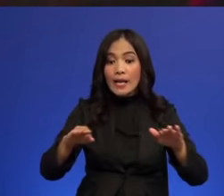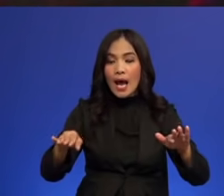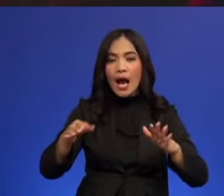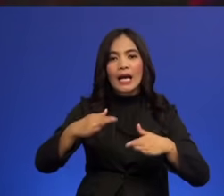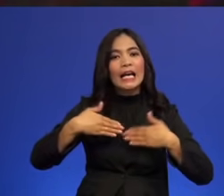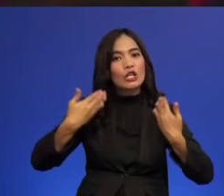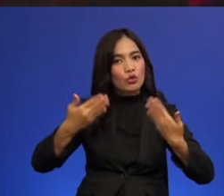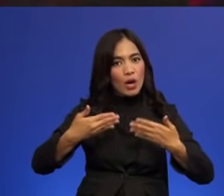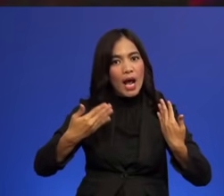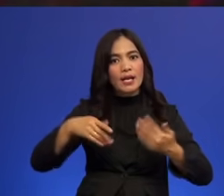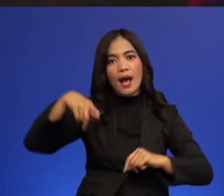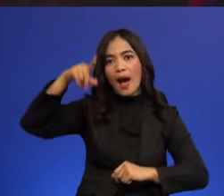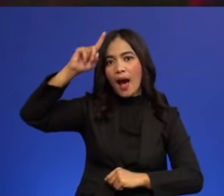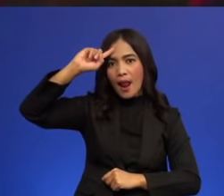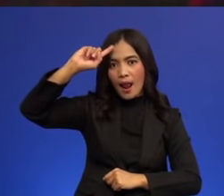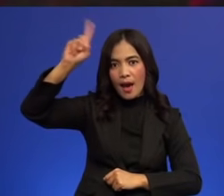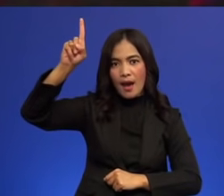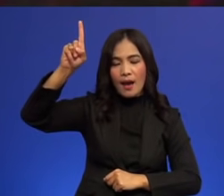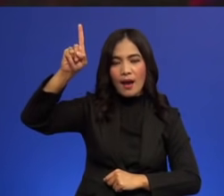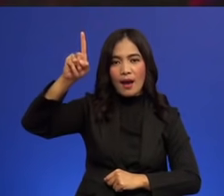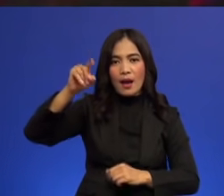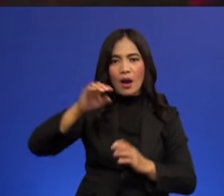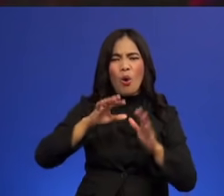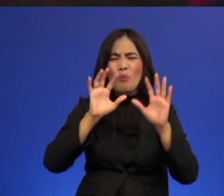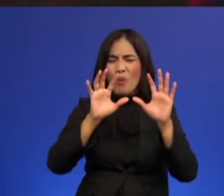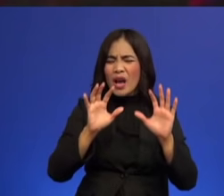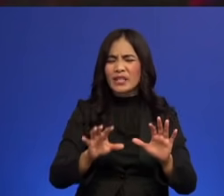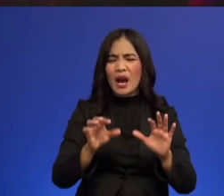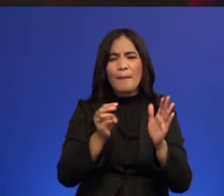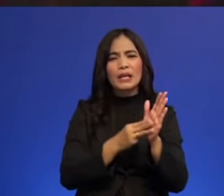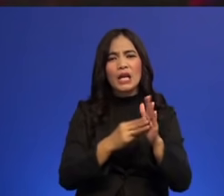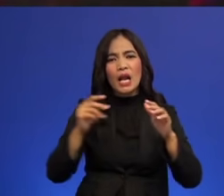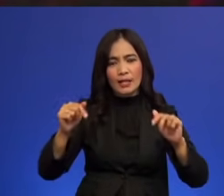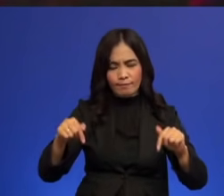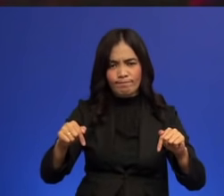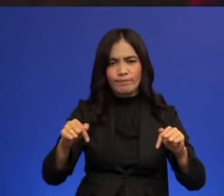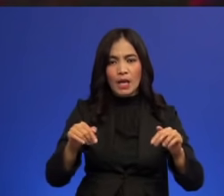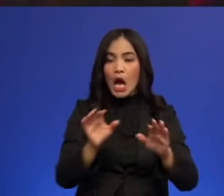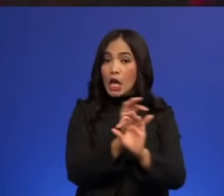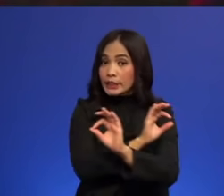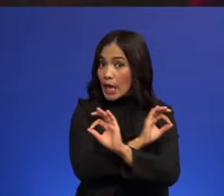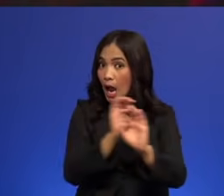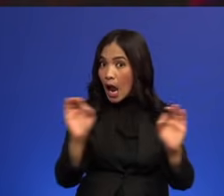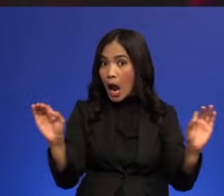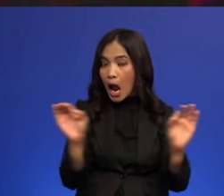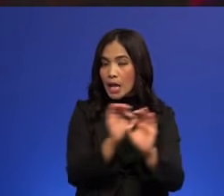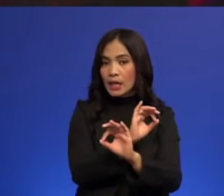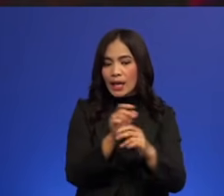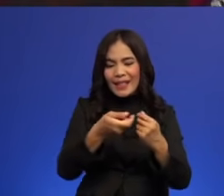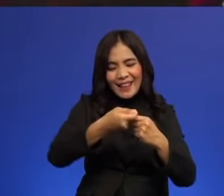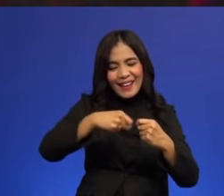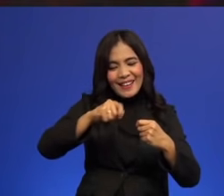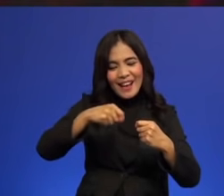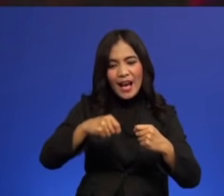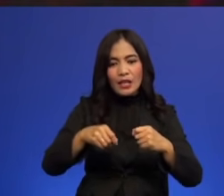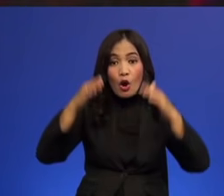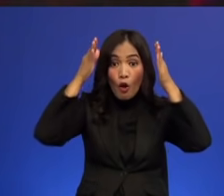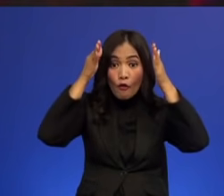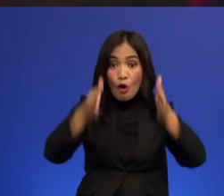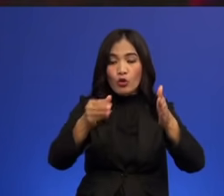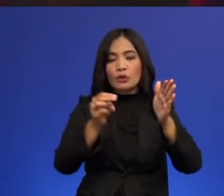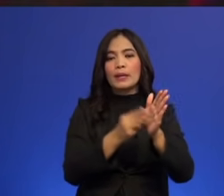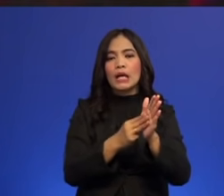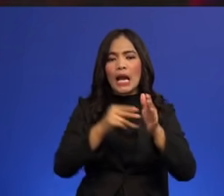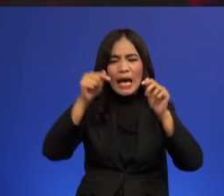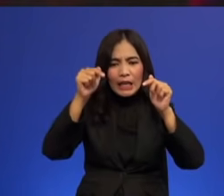Allah. Saudara menghadapi banyak masalah, tapi jangan terbelenggu, terpasung oleh masalah